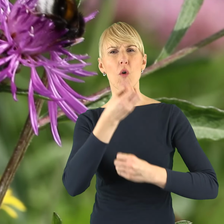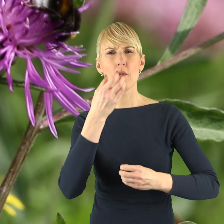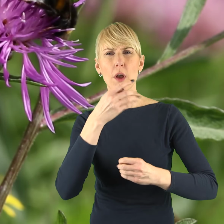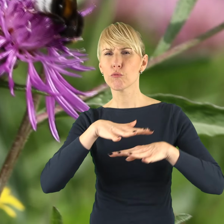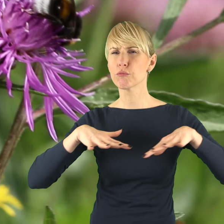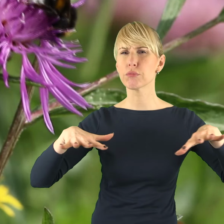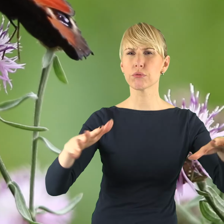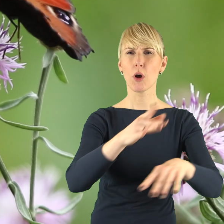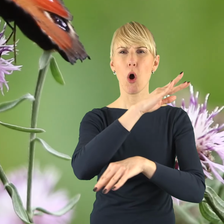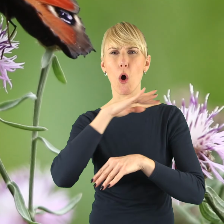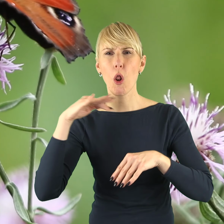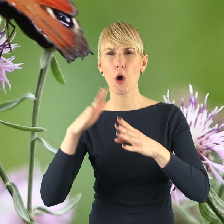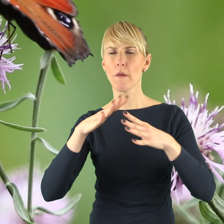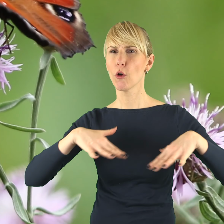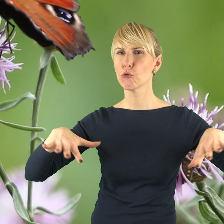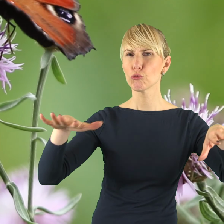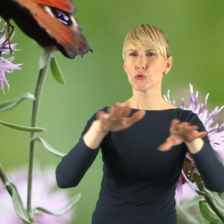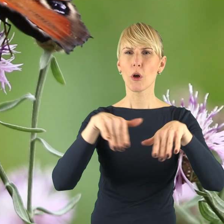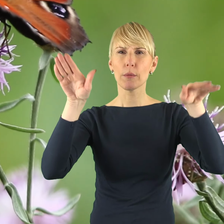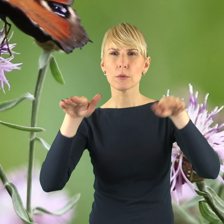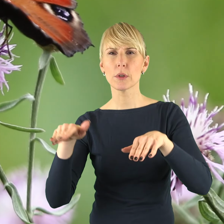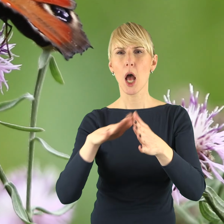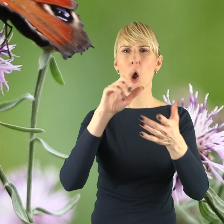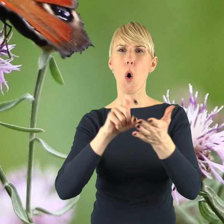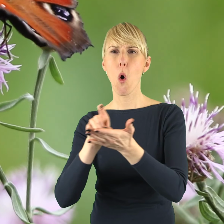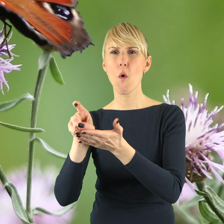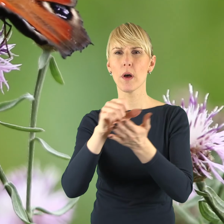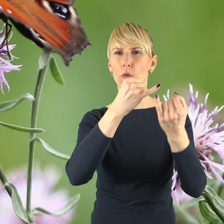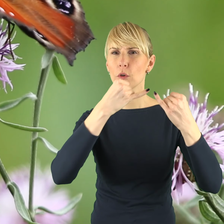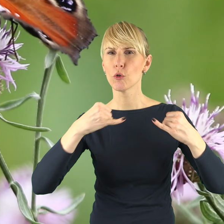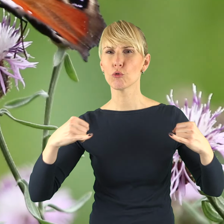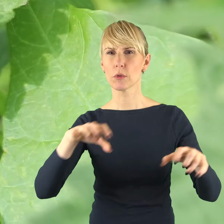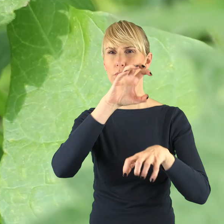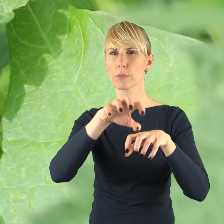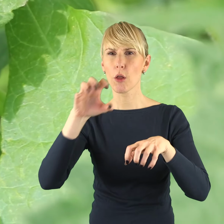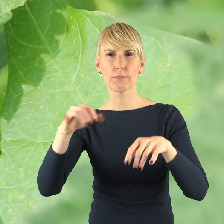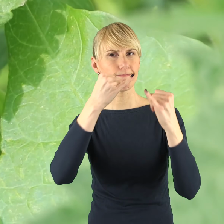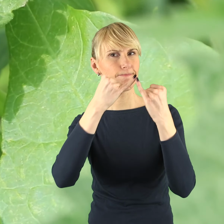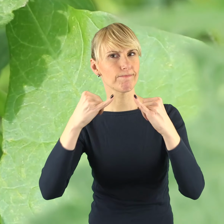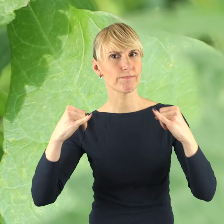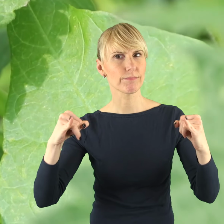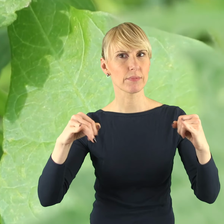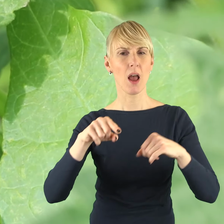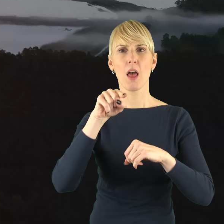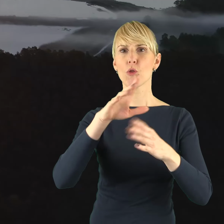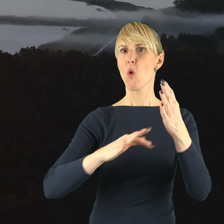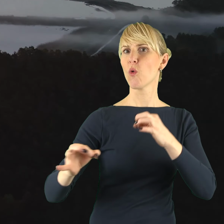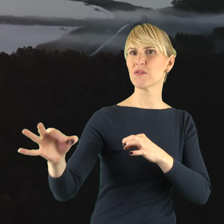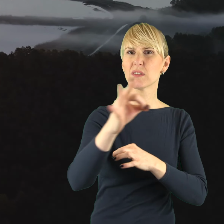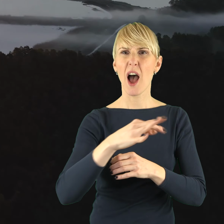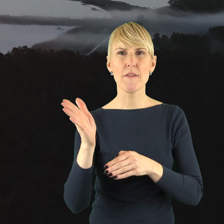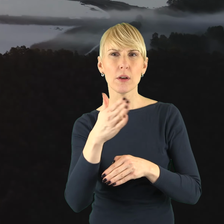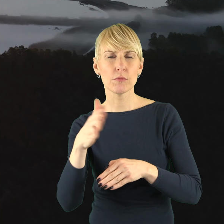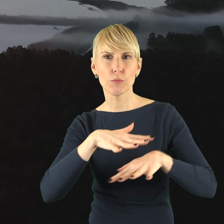Kolorowe kobierce kwiatów, setki barwnych owadów, różnorodność gatunkowa, duża ilość